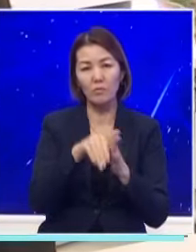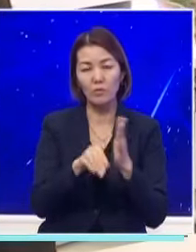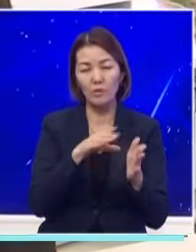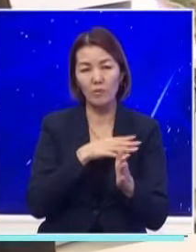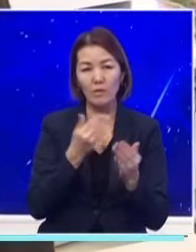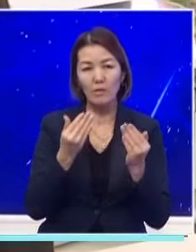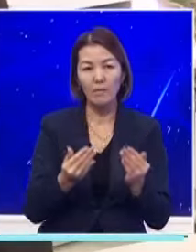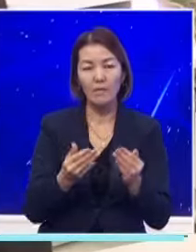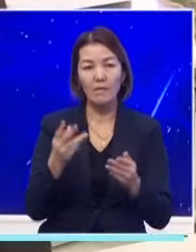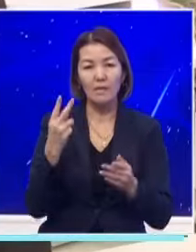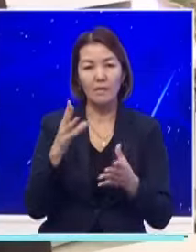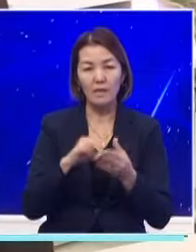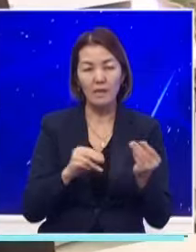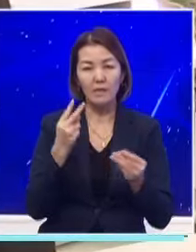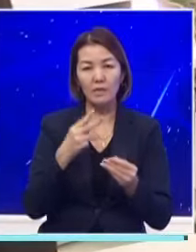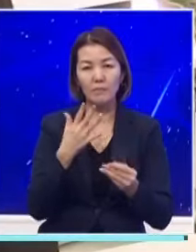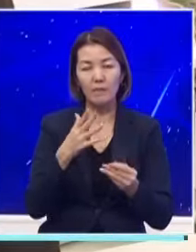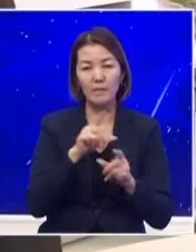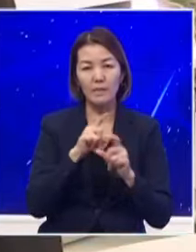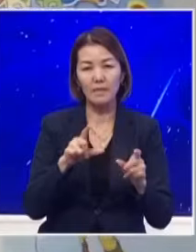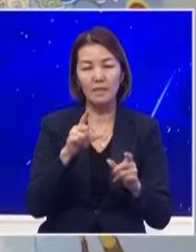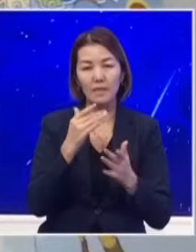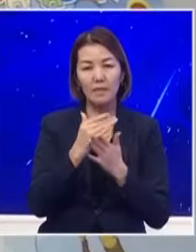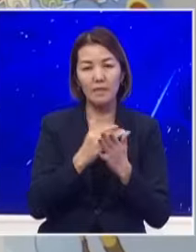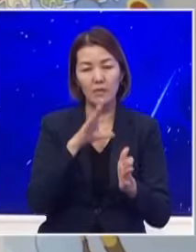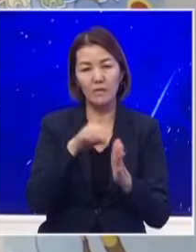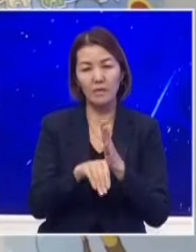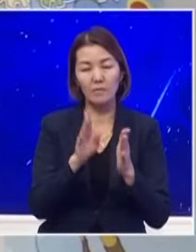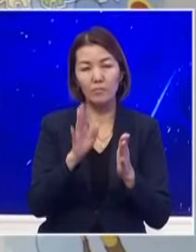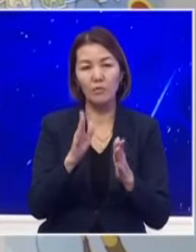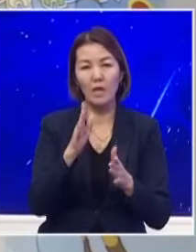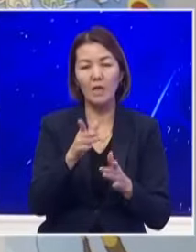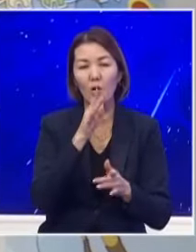біз тағы 25 нысанды жоспарлап отырмыз. Алдағы уақытта